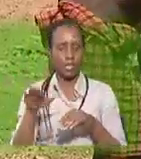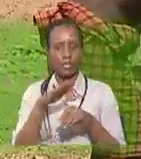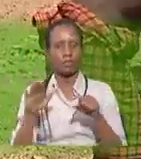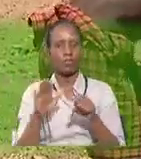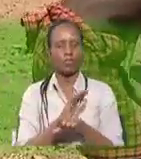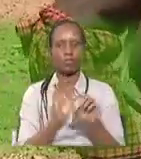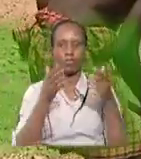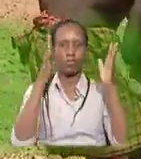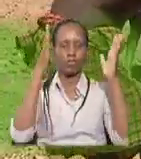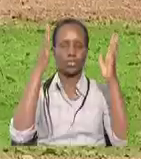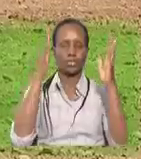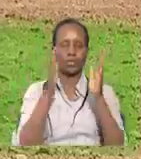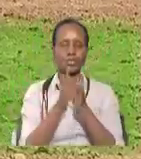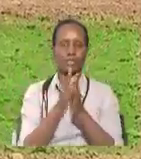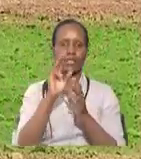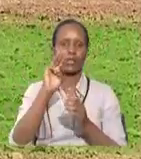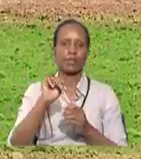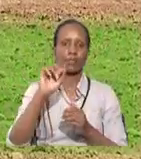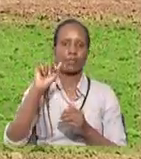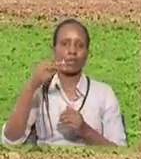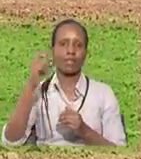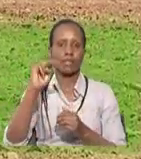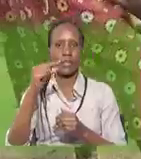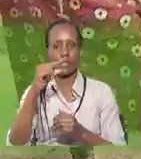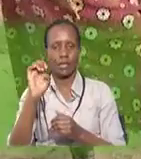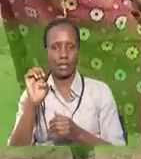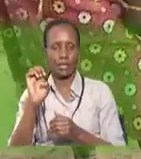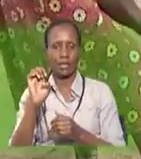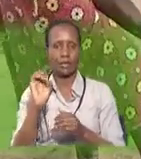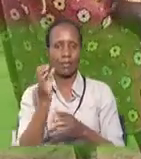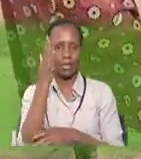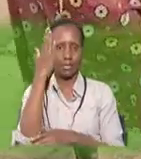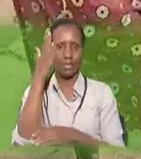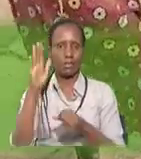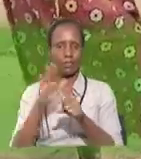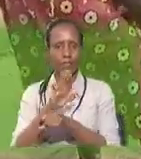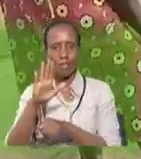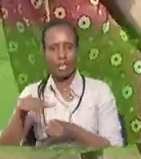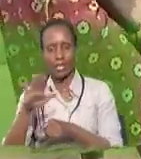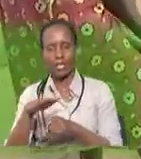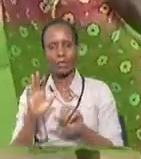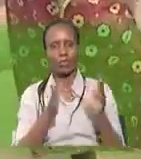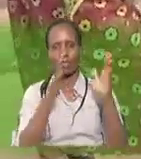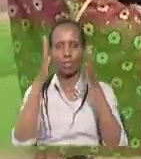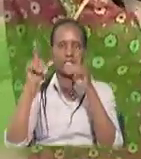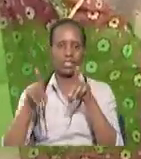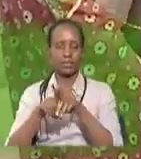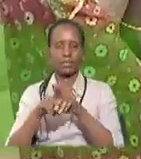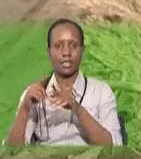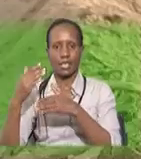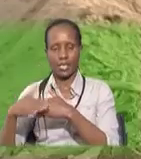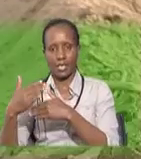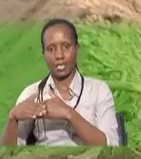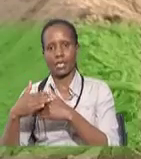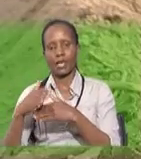bush. Ilikuwa imejaa masenge. Na miti yote ikawa msitu mpaka ikawa hapa mahali